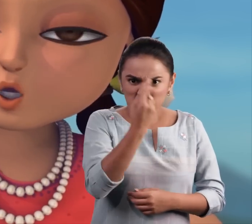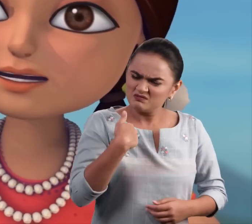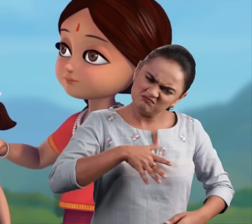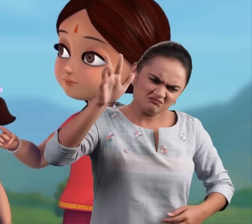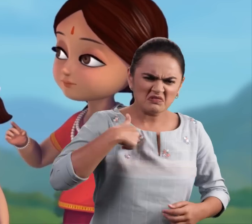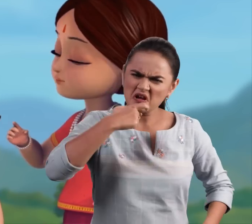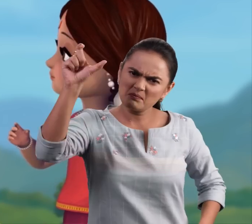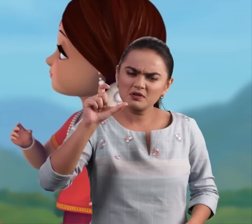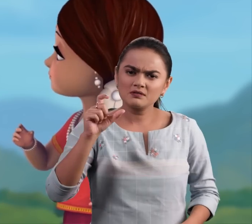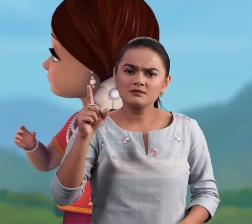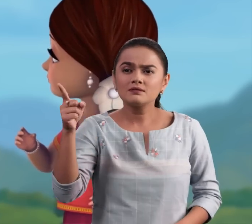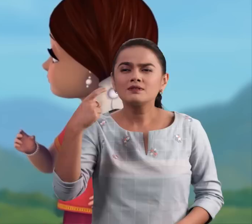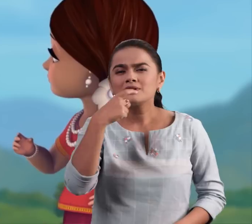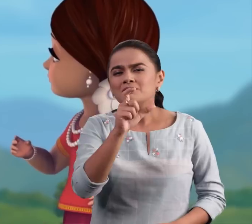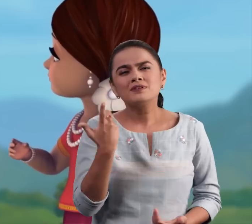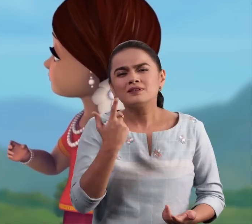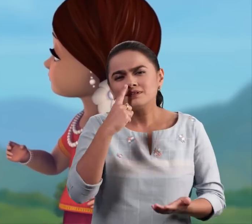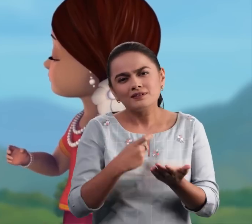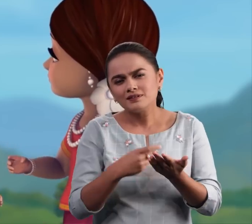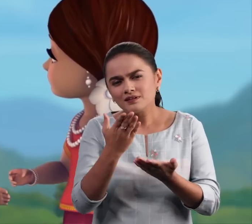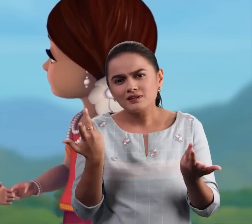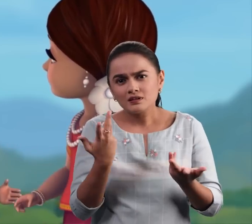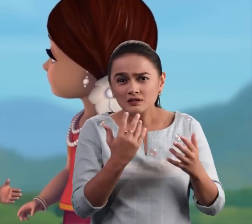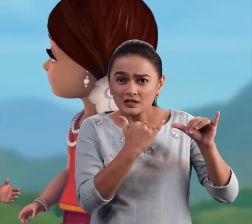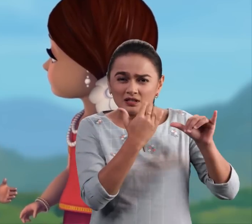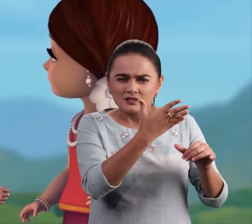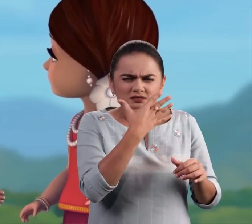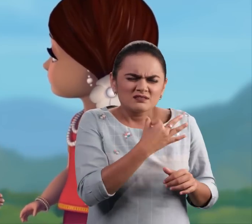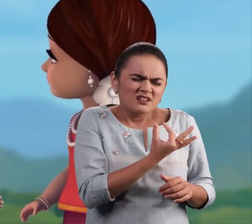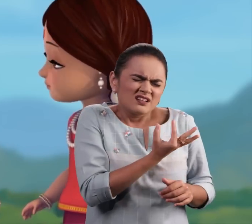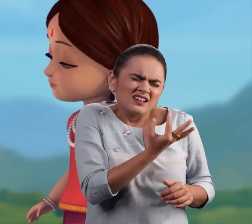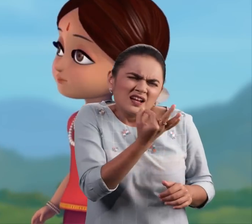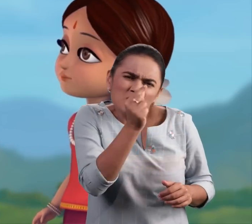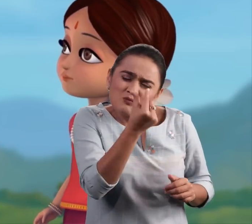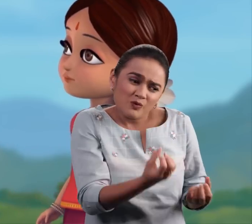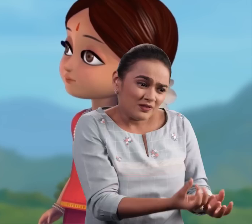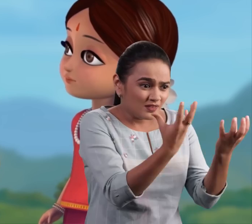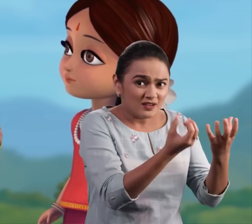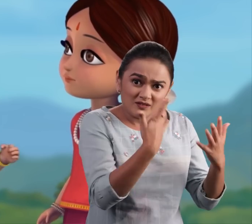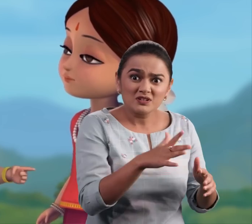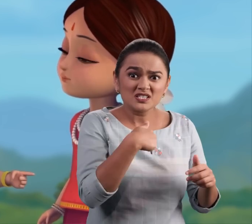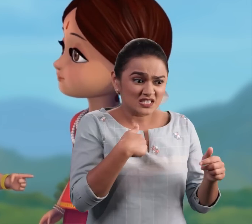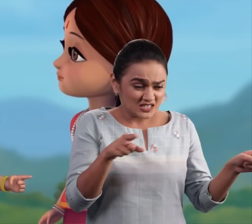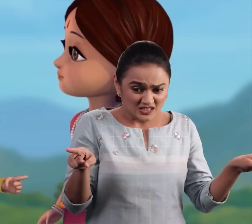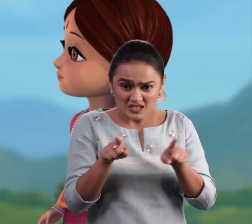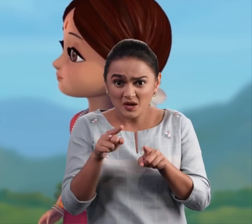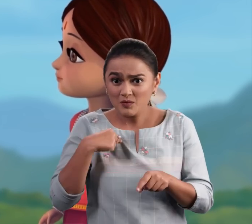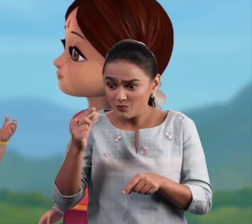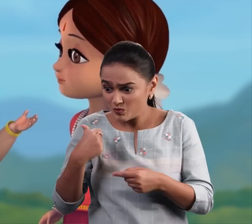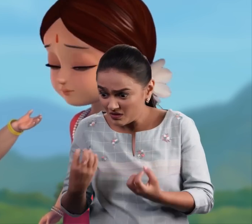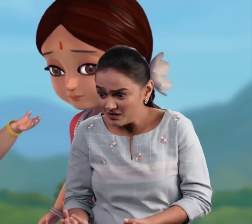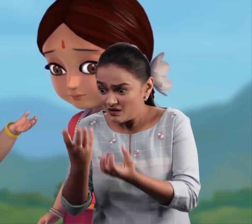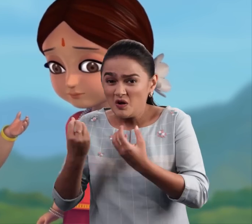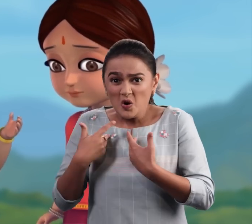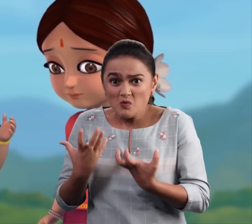को बताऊंगी। क्या बताओगी राधा? कि कृष्णा ने इतने सुंदर सुंदर मोती उगाए कि उससे सुंदर मोती उगाने के लिए